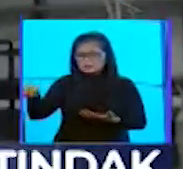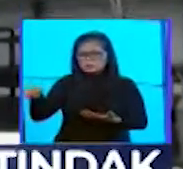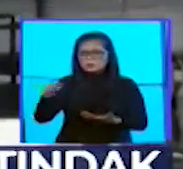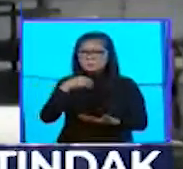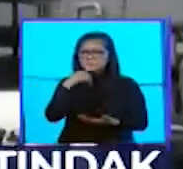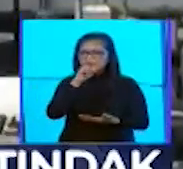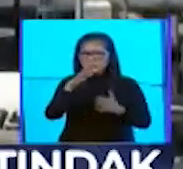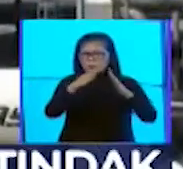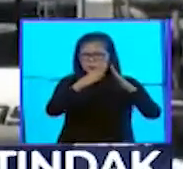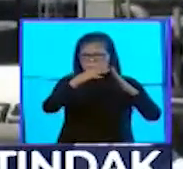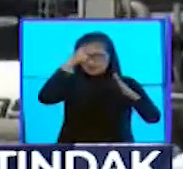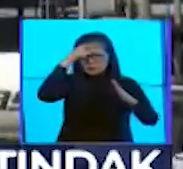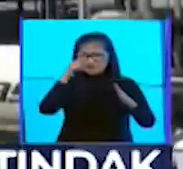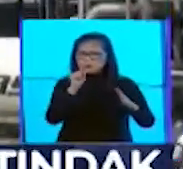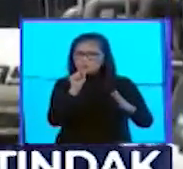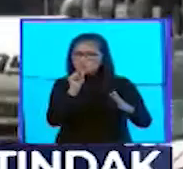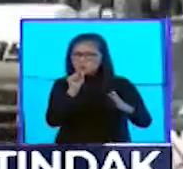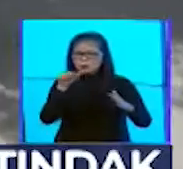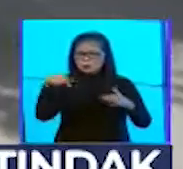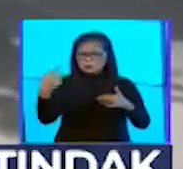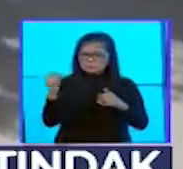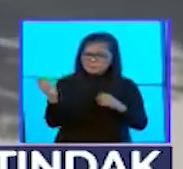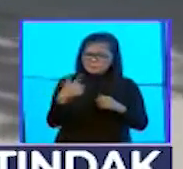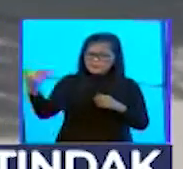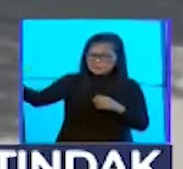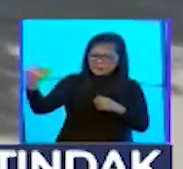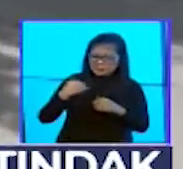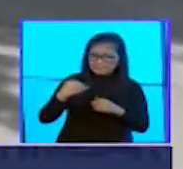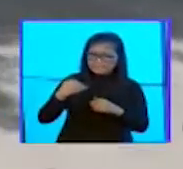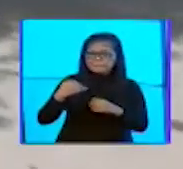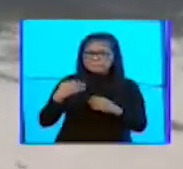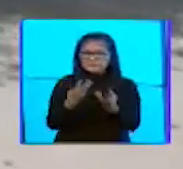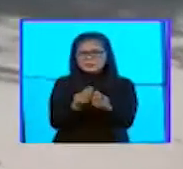COVID-19 melakukan pengisian ulang di depo pengisian oksigen di kawasan Taman